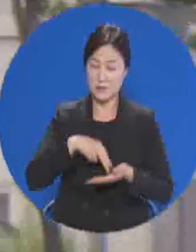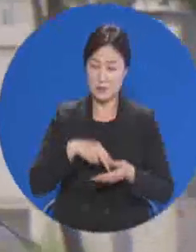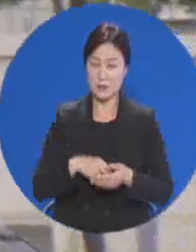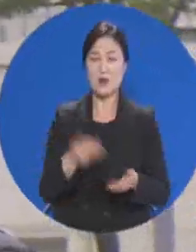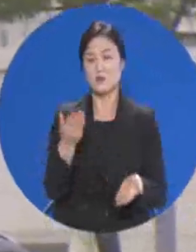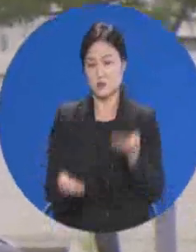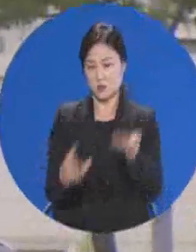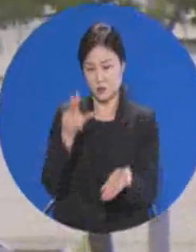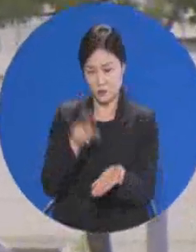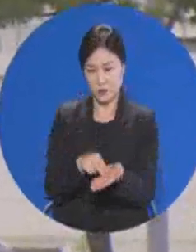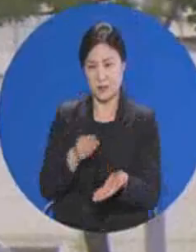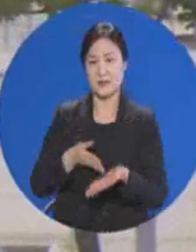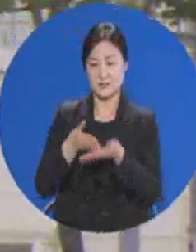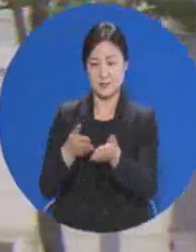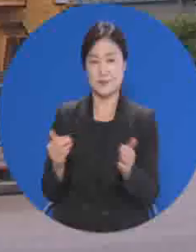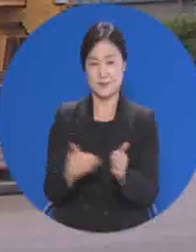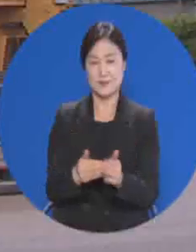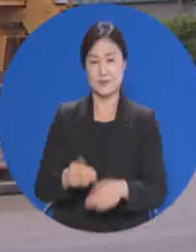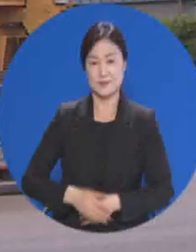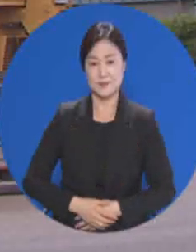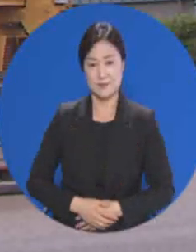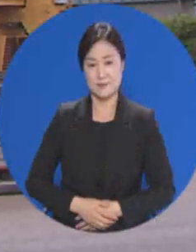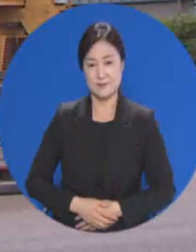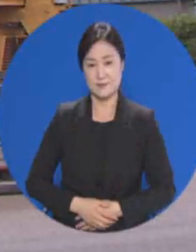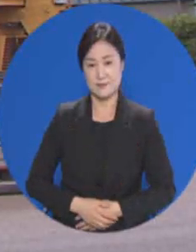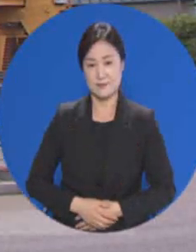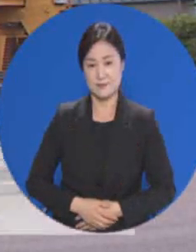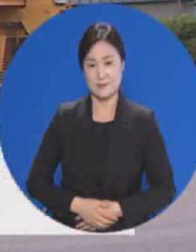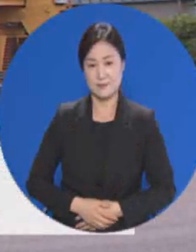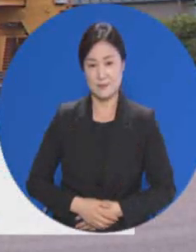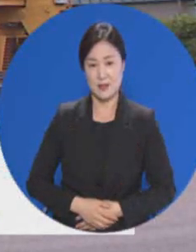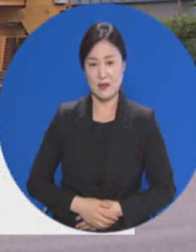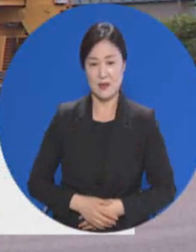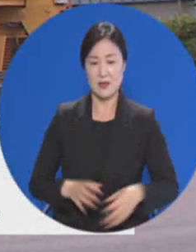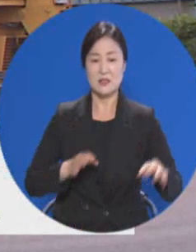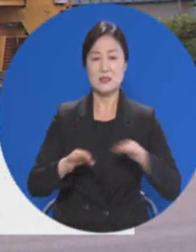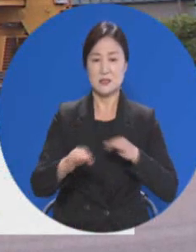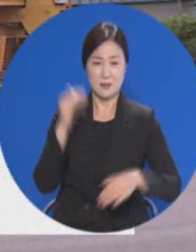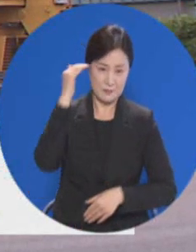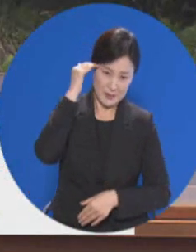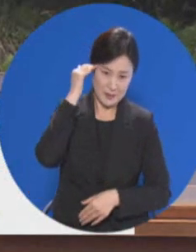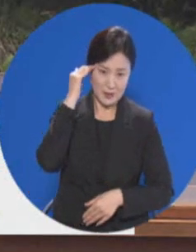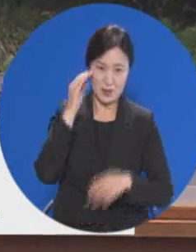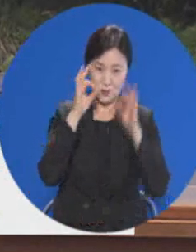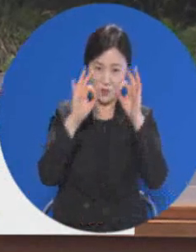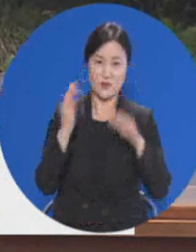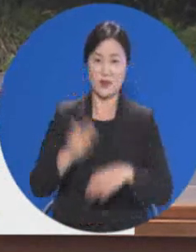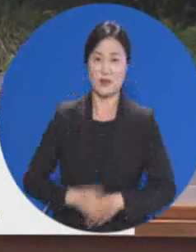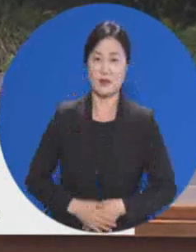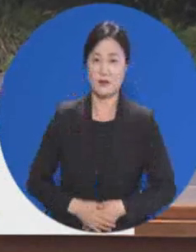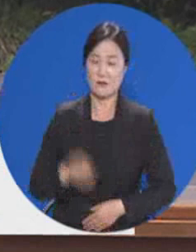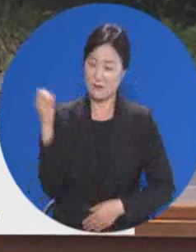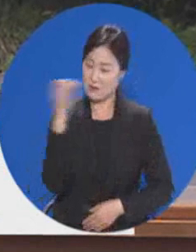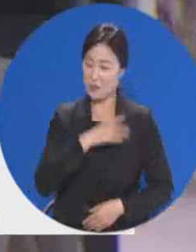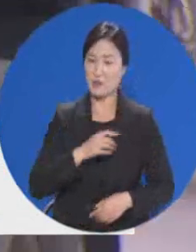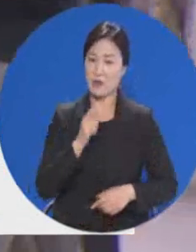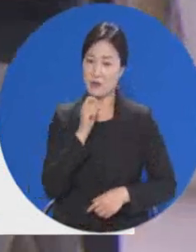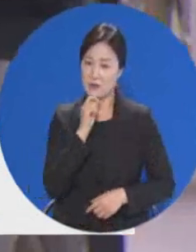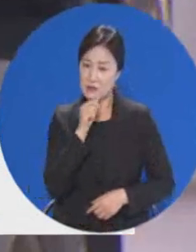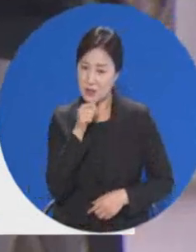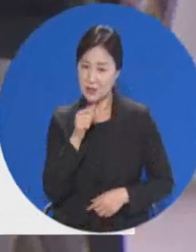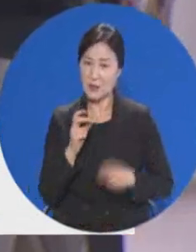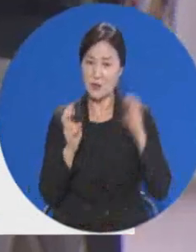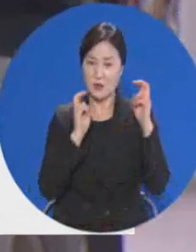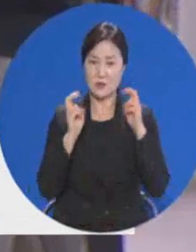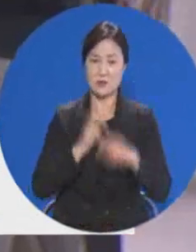형평성에 문제를 제기하고 있습니다. 뭐 시장 교란이라고 봐도 될 것 같고요. 어차피 영세 업체 같은 경우가 이제 들어설 수 있는 기회나